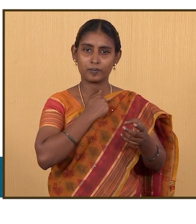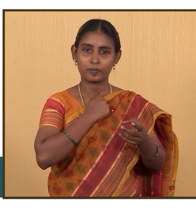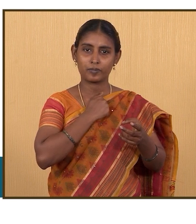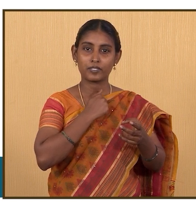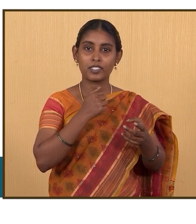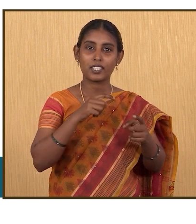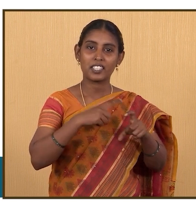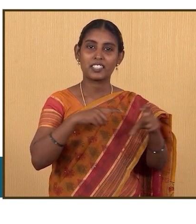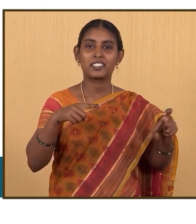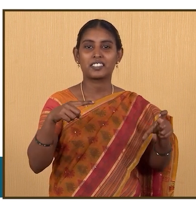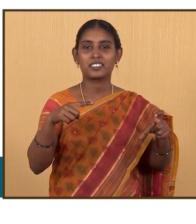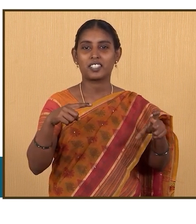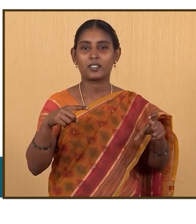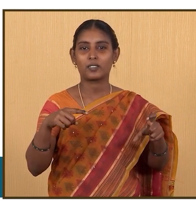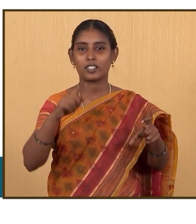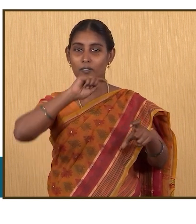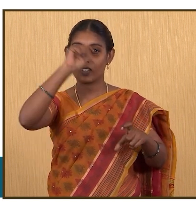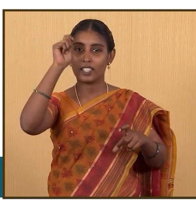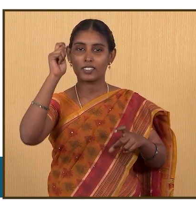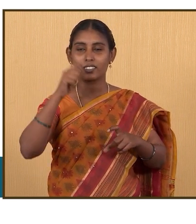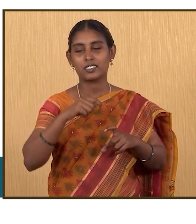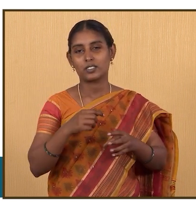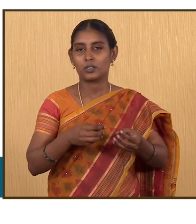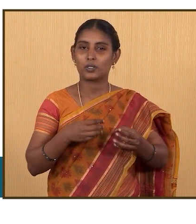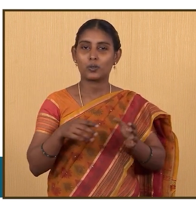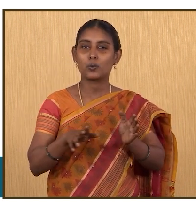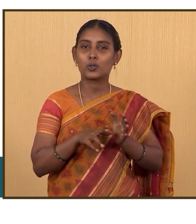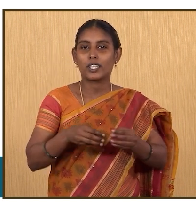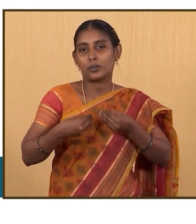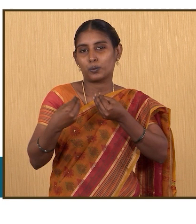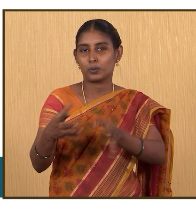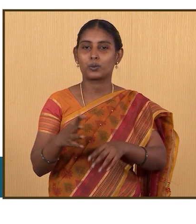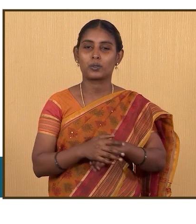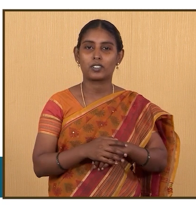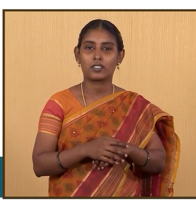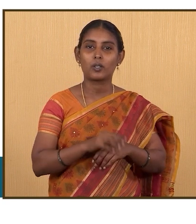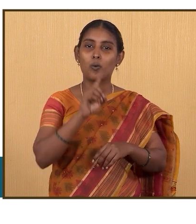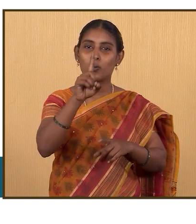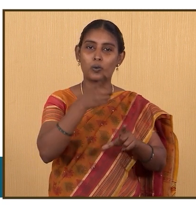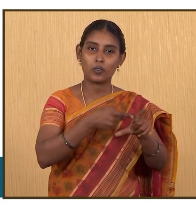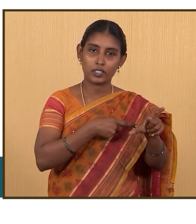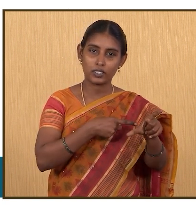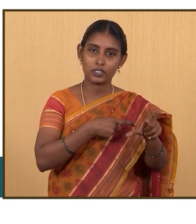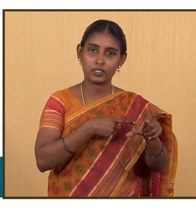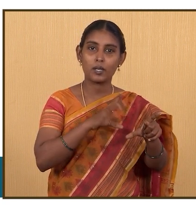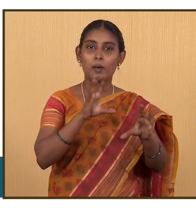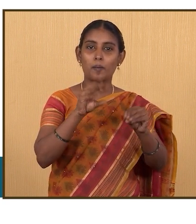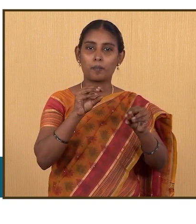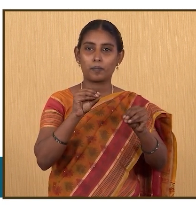தீவை 2 சார்லஸ் என்ன பண்ணுறாருன்னா, ஆங்கில கிழக்கிந்திய கம்பெனிக்கு குத்தகைக்கு கொடுத்துருவாரு.